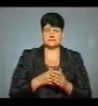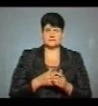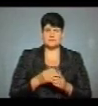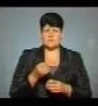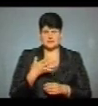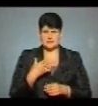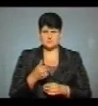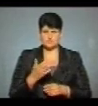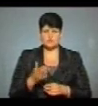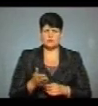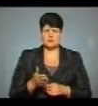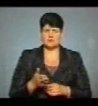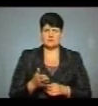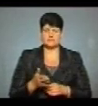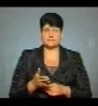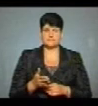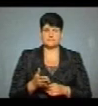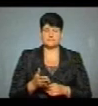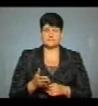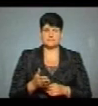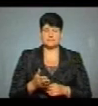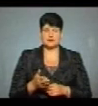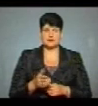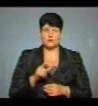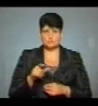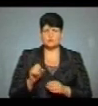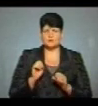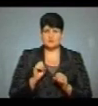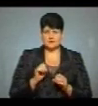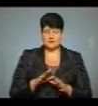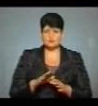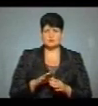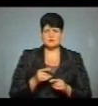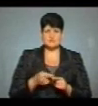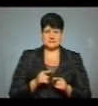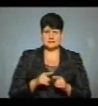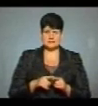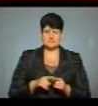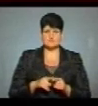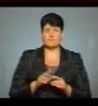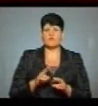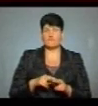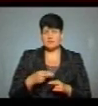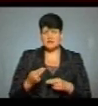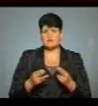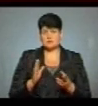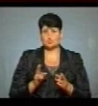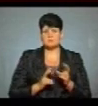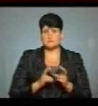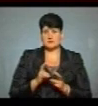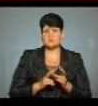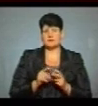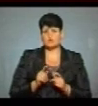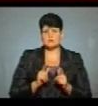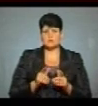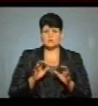впливають тільки на 1% на тариф. Споживачі віддаватимуть, але ви кажете, що це не буде. Звичайно, так. Віддавати буде підприємство, але воно, звичайно,